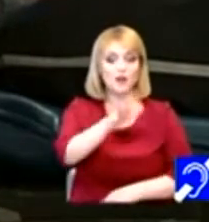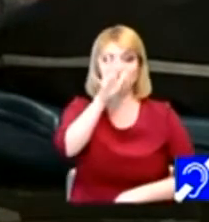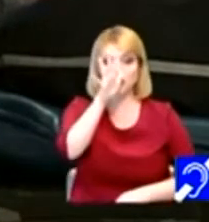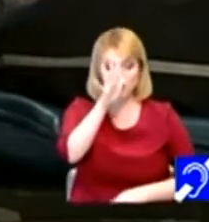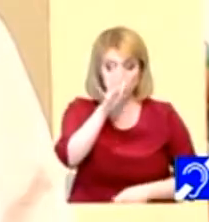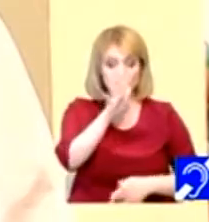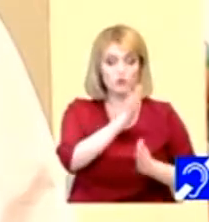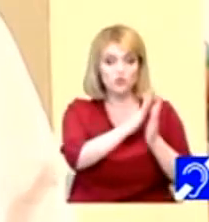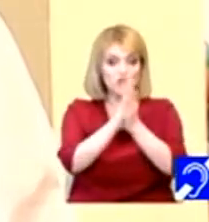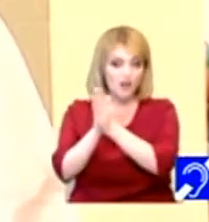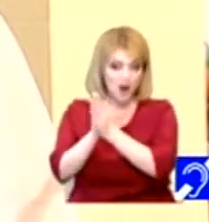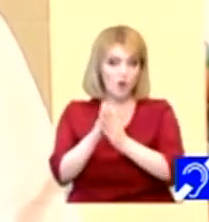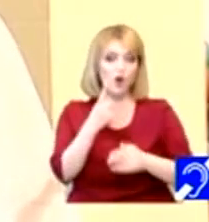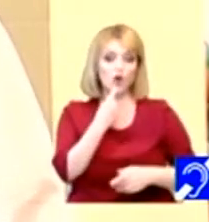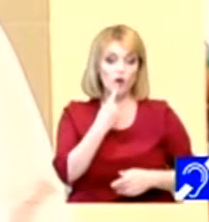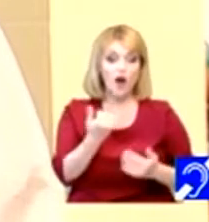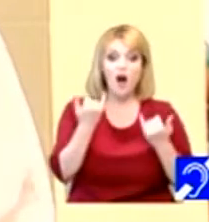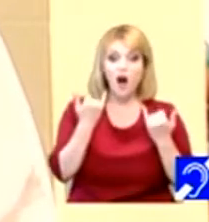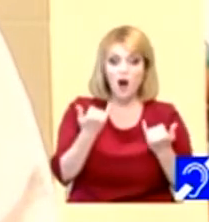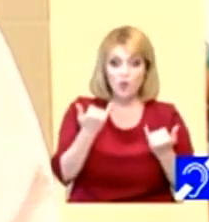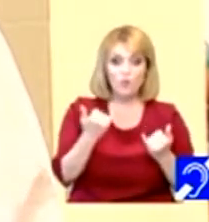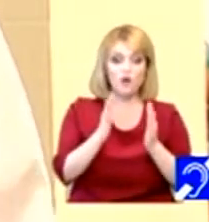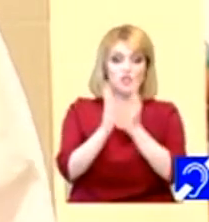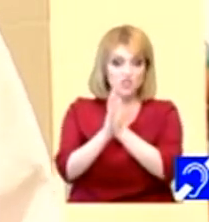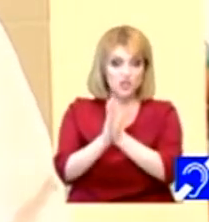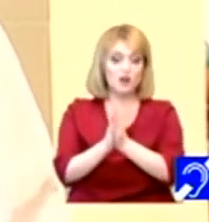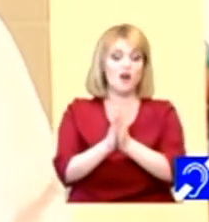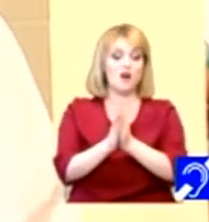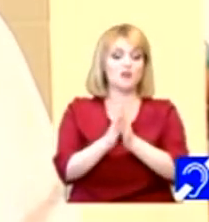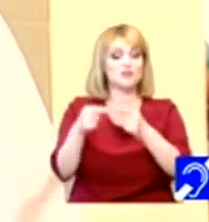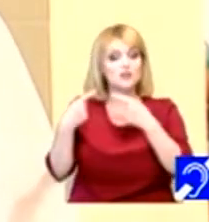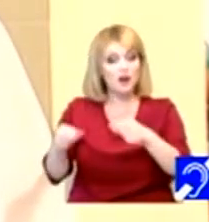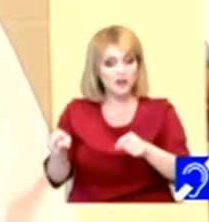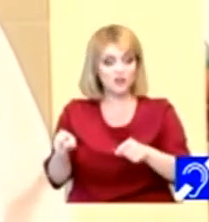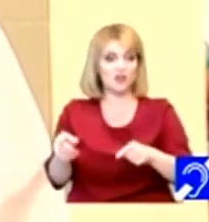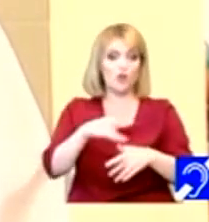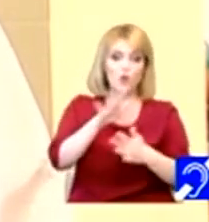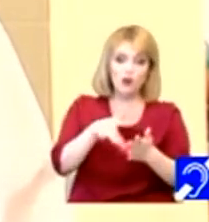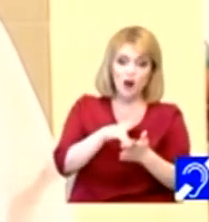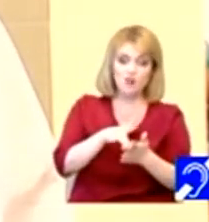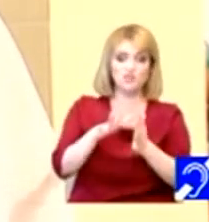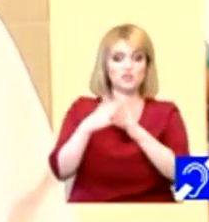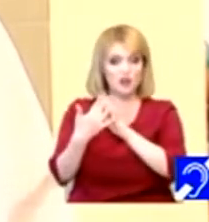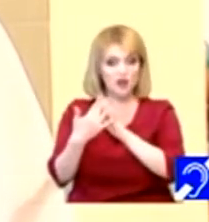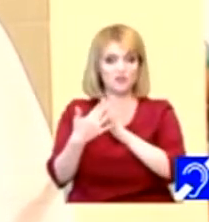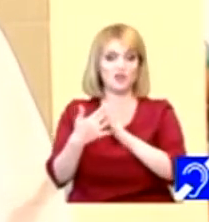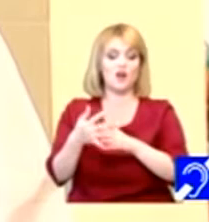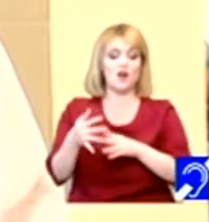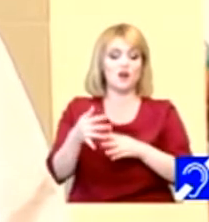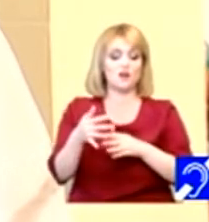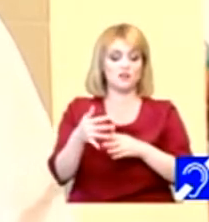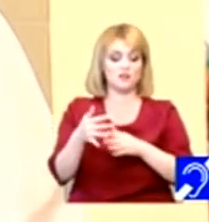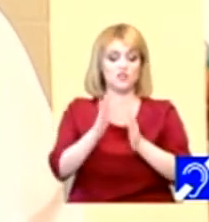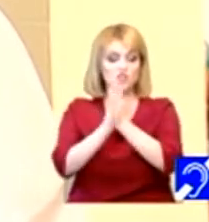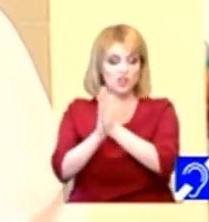nivel național. Niciodată nu poți să știi cât de mult se va mări numărul persoanelor care vor